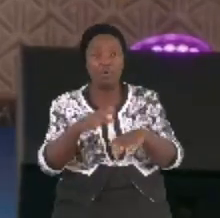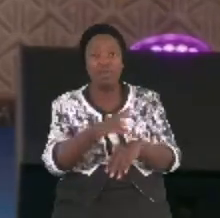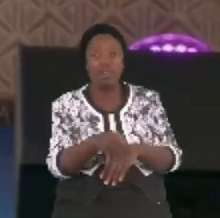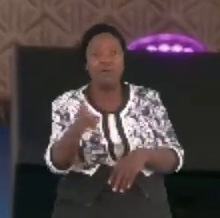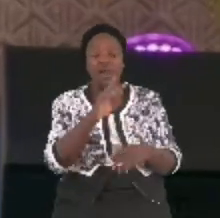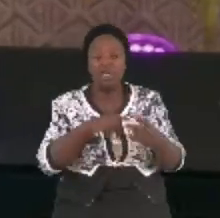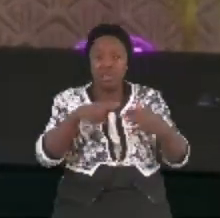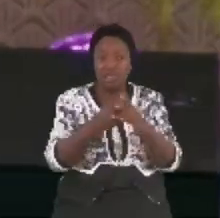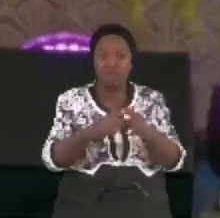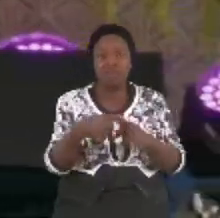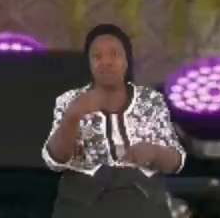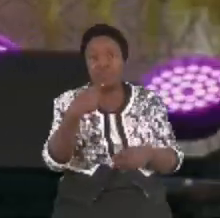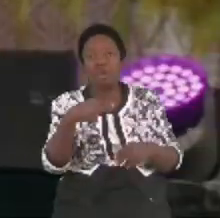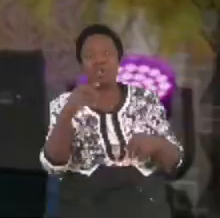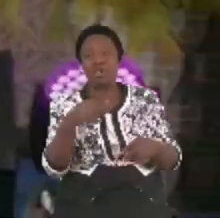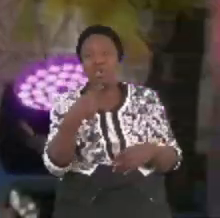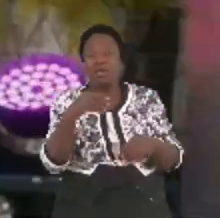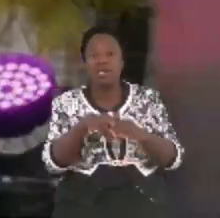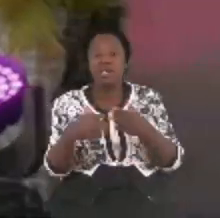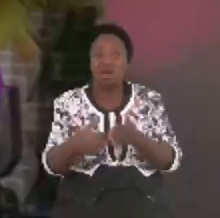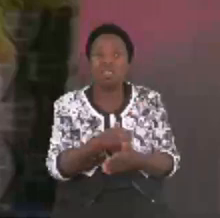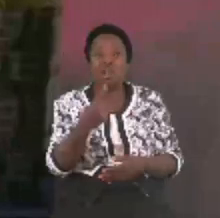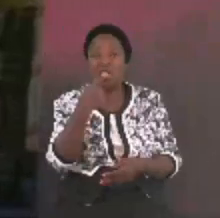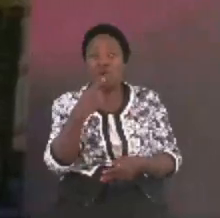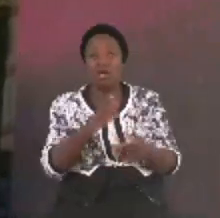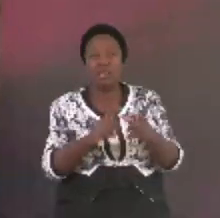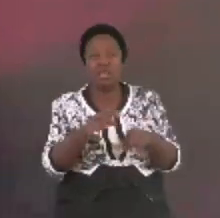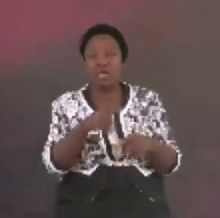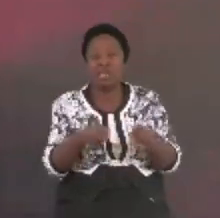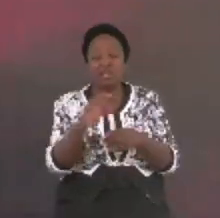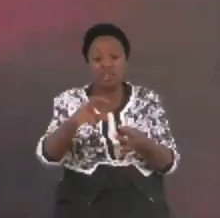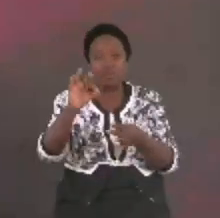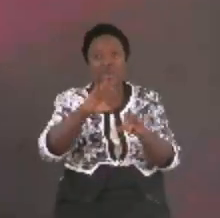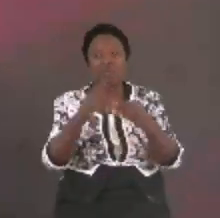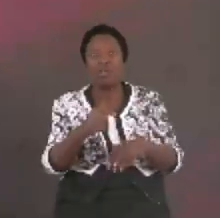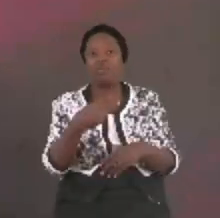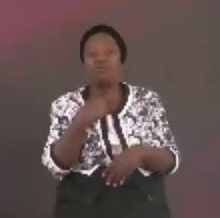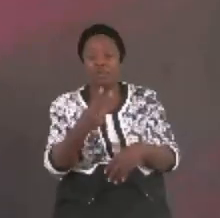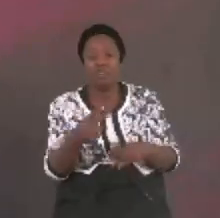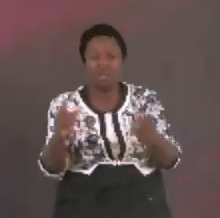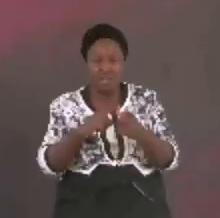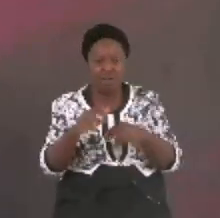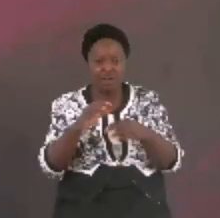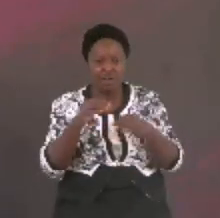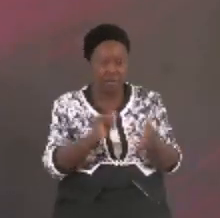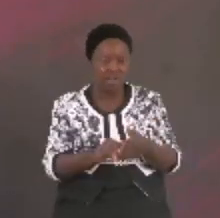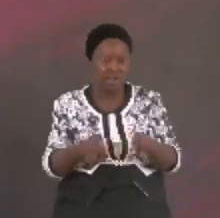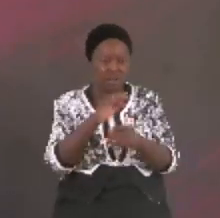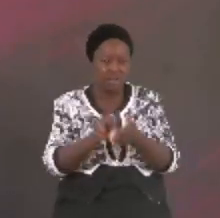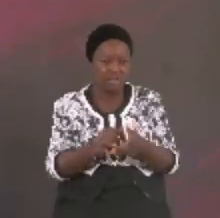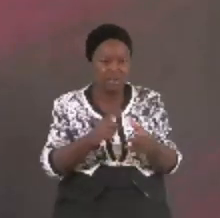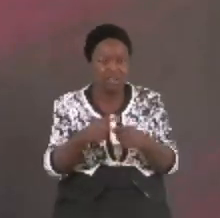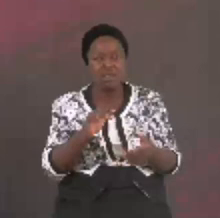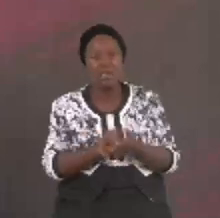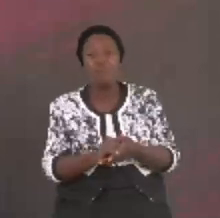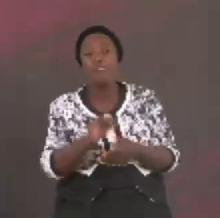est tombé sur eux. Ils ont commencé à parler de nouvelles langues, comme l'Esprit leur donnait de s'exprimer. S'il entendait quelque chose pour dire ça, c'est nouveau. Moi, je